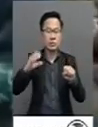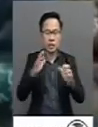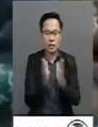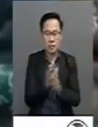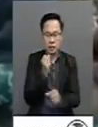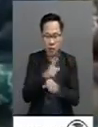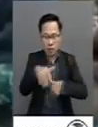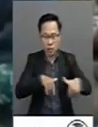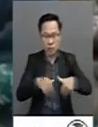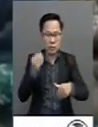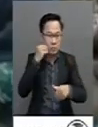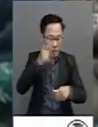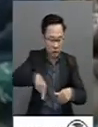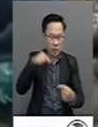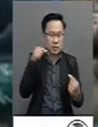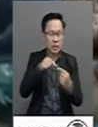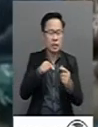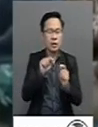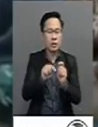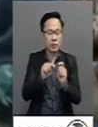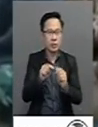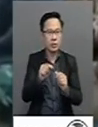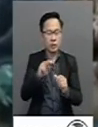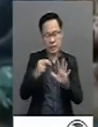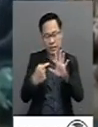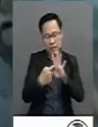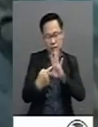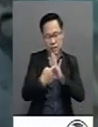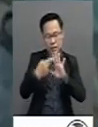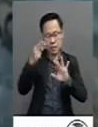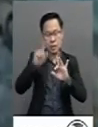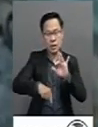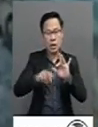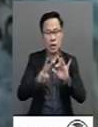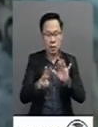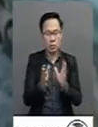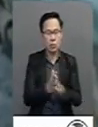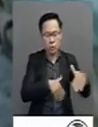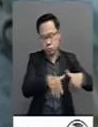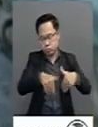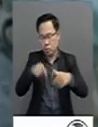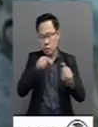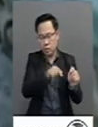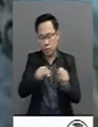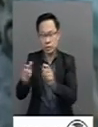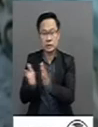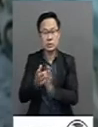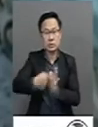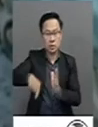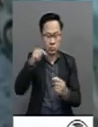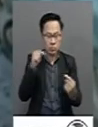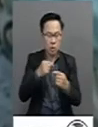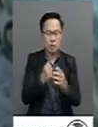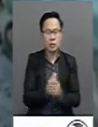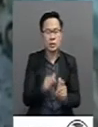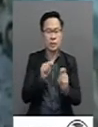งผลทำให้ชาวบ้านที่บ้านหนองซิมนะคะอำเภอนาแห้วแล้วก็บ้านนาทุมแล้วก็บ้านหนามแท้นะคะที่อำเ